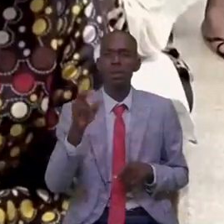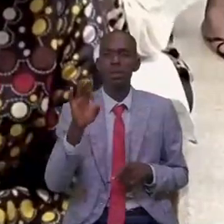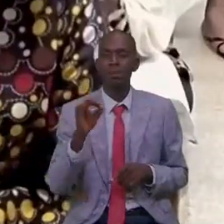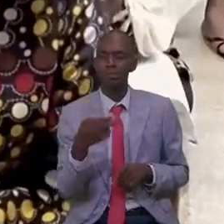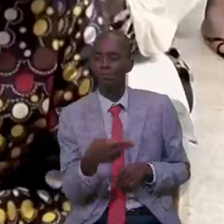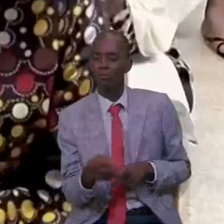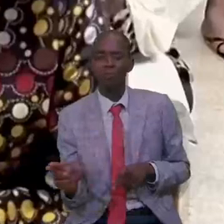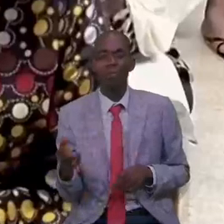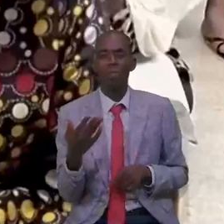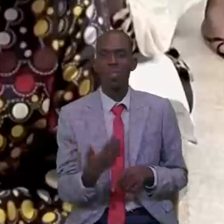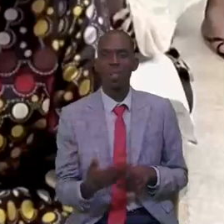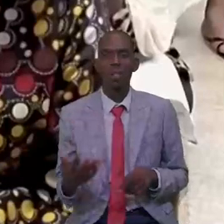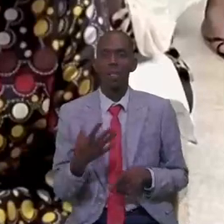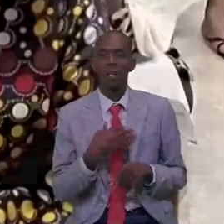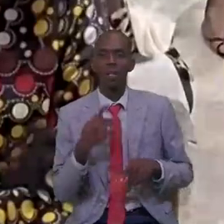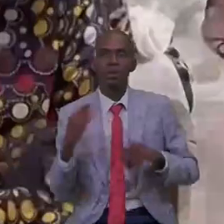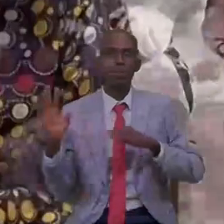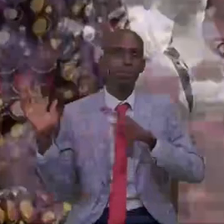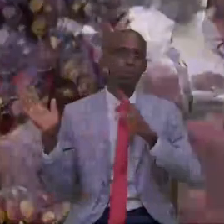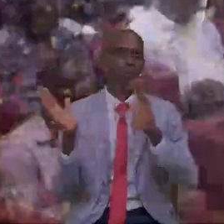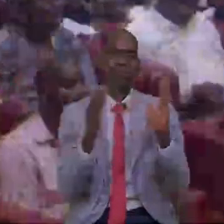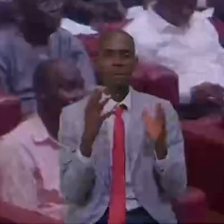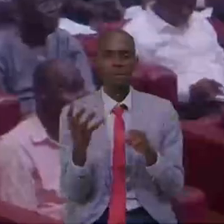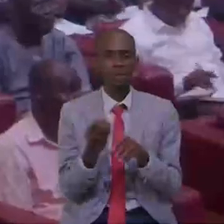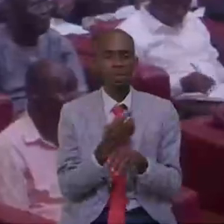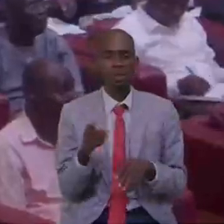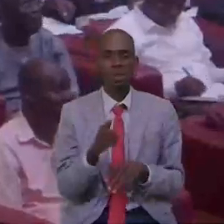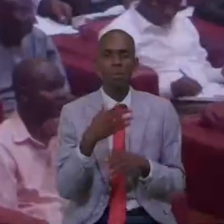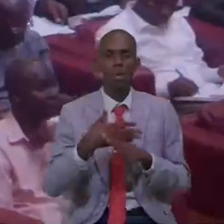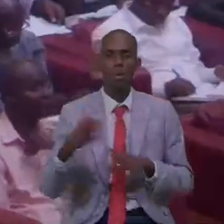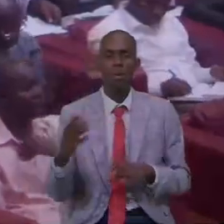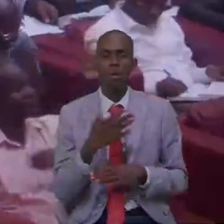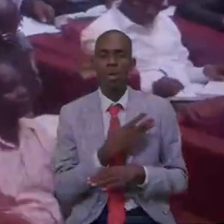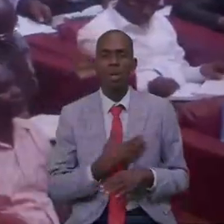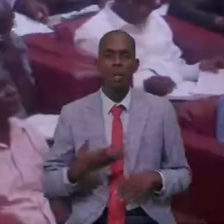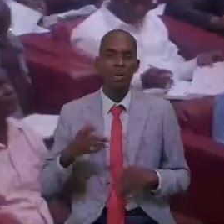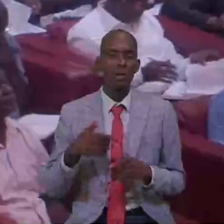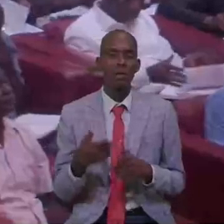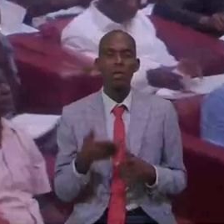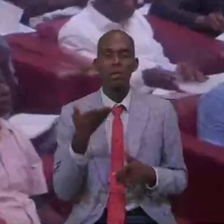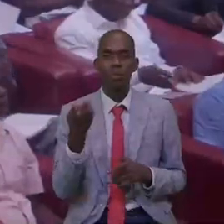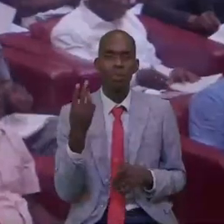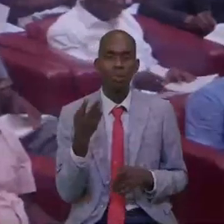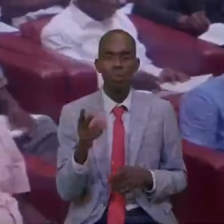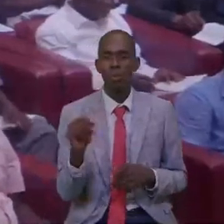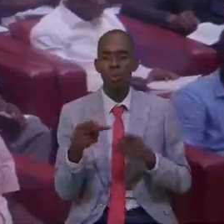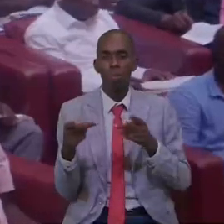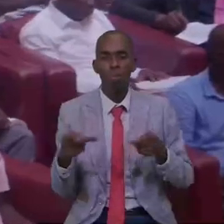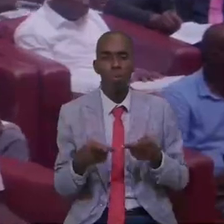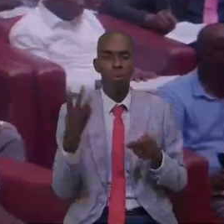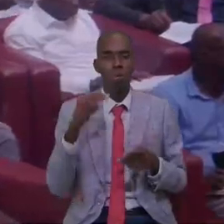s'échappe d'une aire en été. Le vent les emporta et nulle trace n'en fut